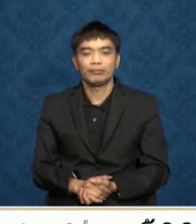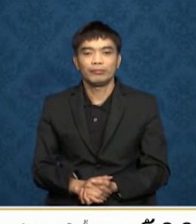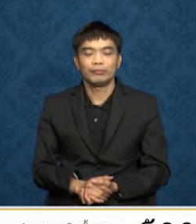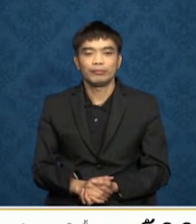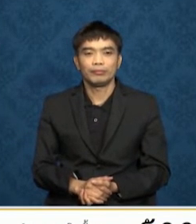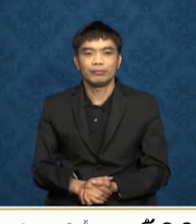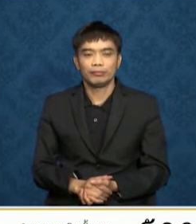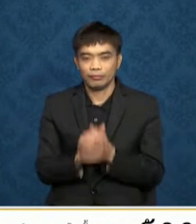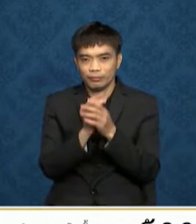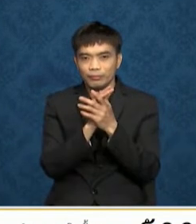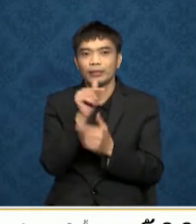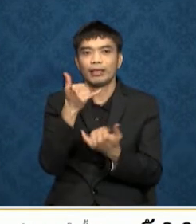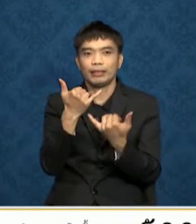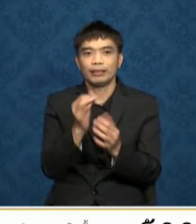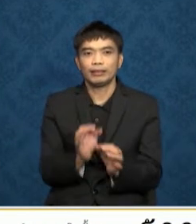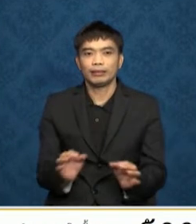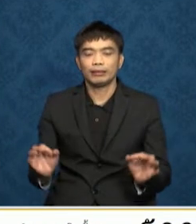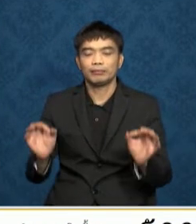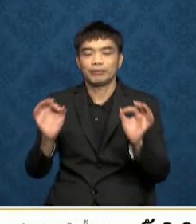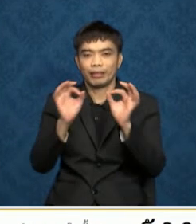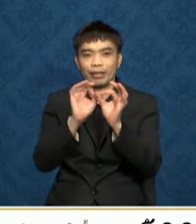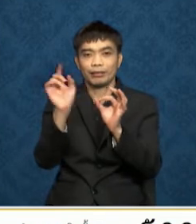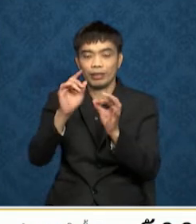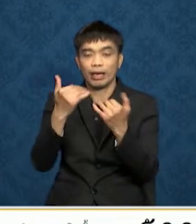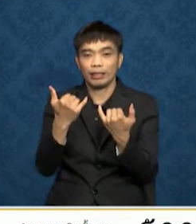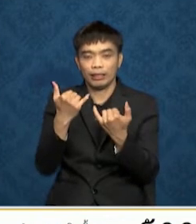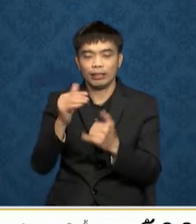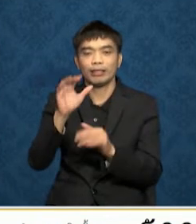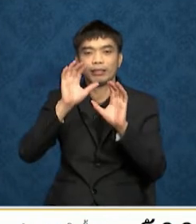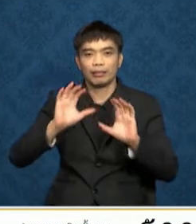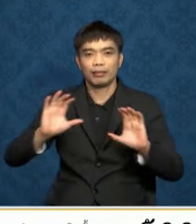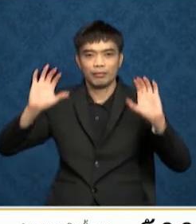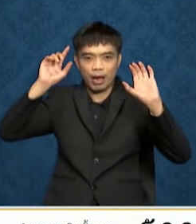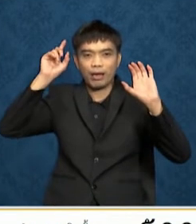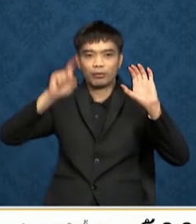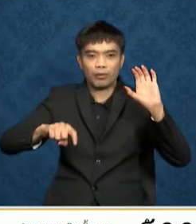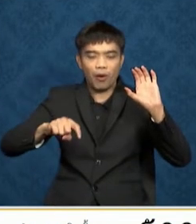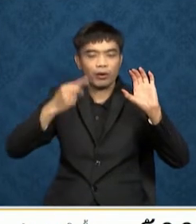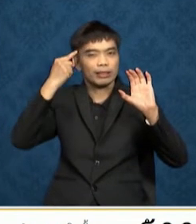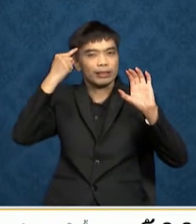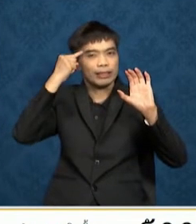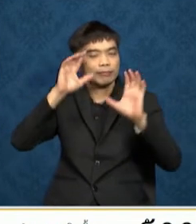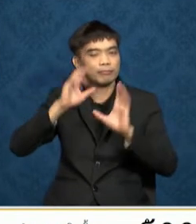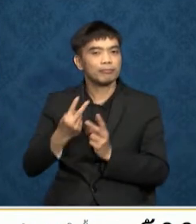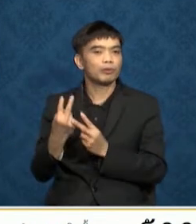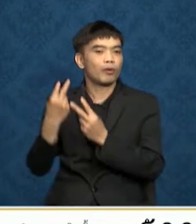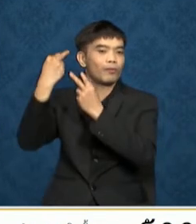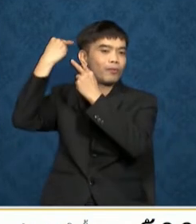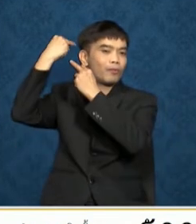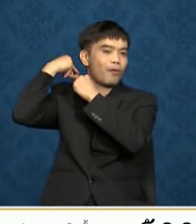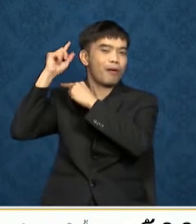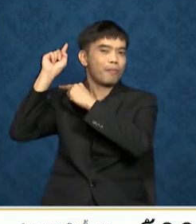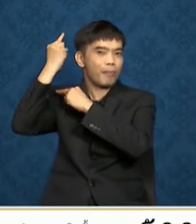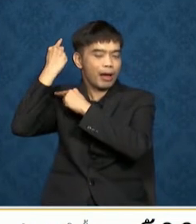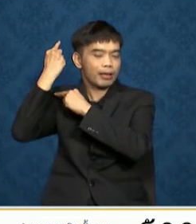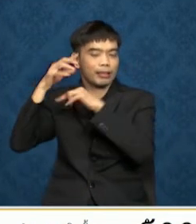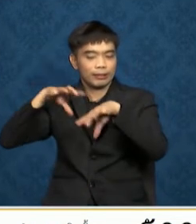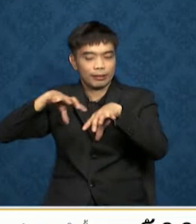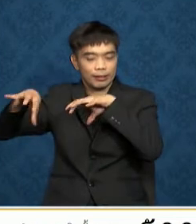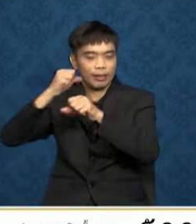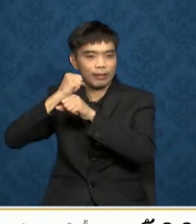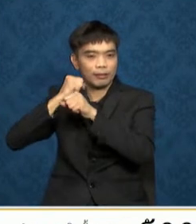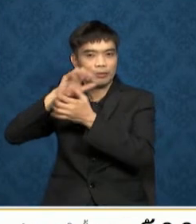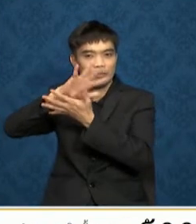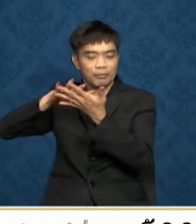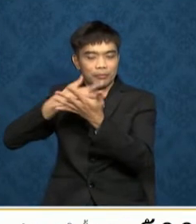นี่เป็นสิ่งที่รัฐบาลต้องกลับไปทบทวนกลับไปตั้งหลักให้ดีตั้งกาดให้ดีครับผมเชื่อว่าใน